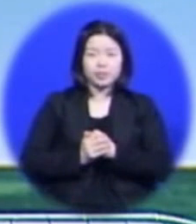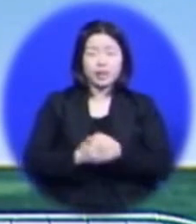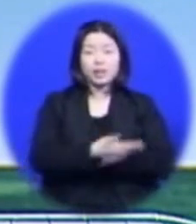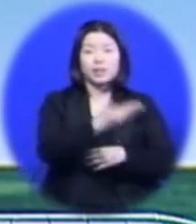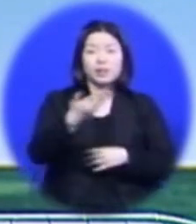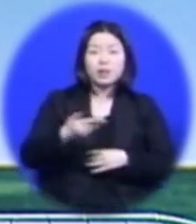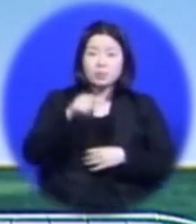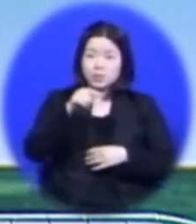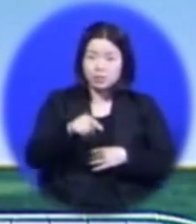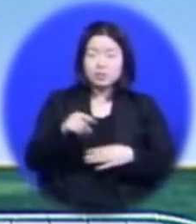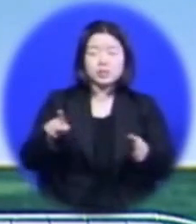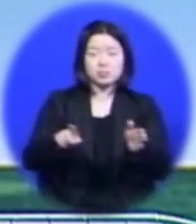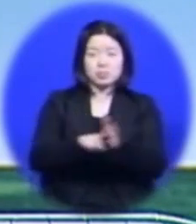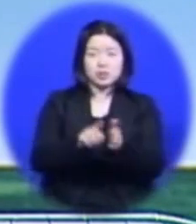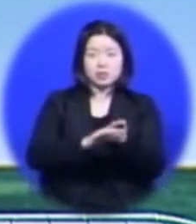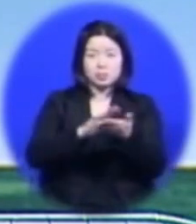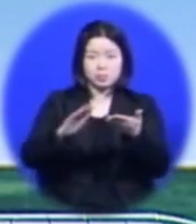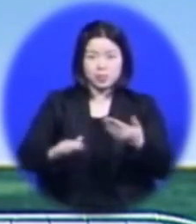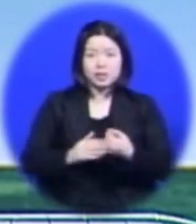여러분 이것이 믿음이에요.